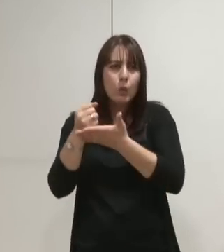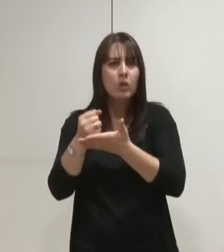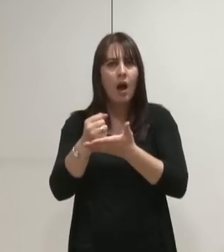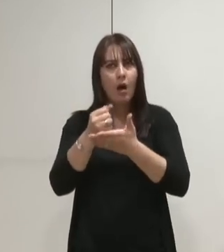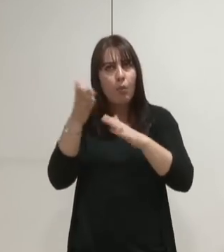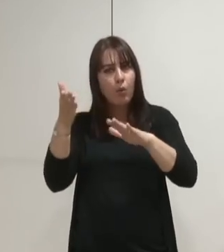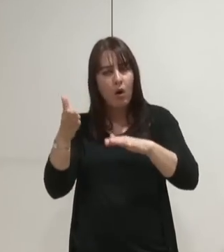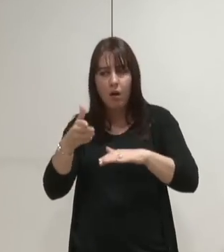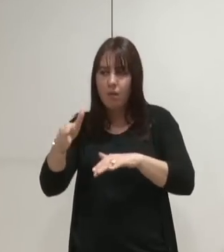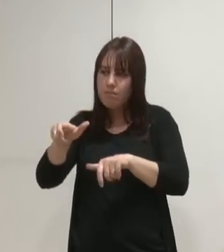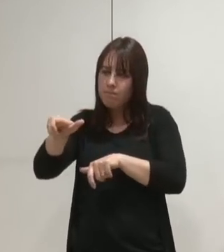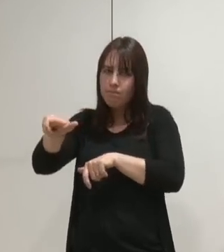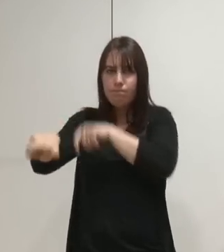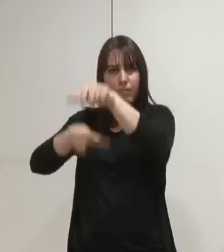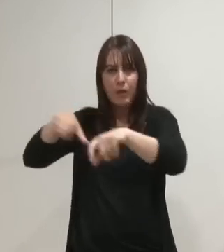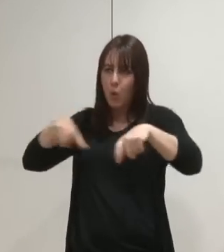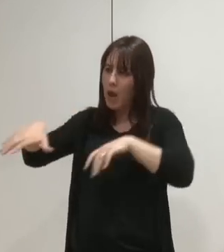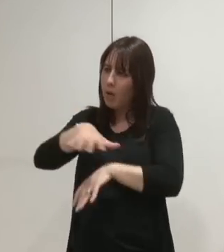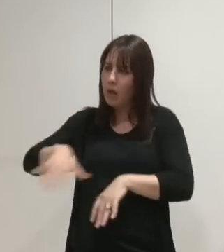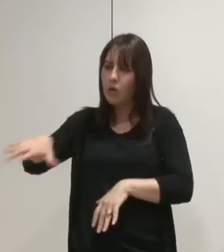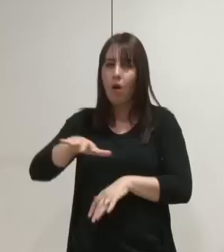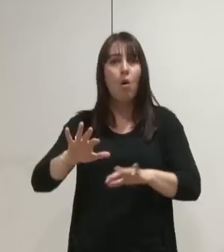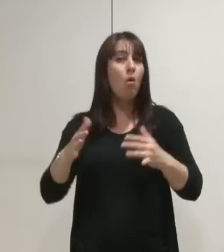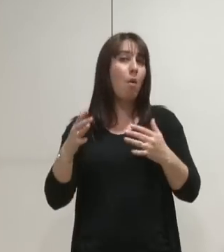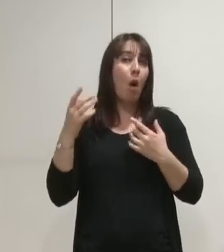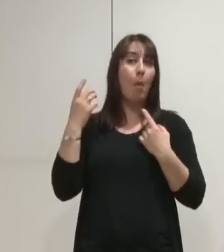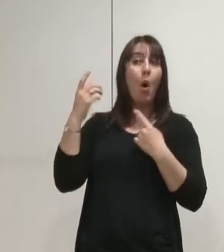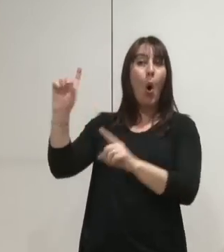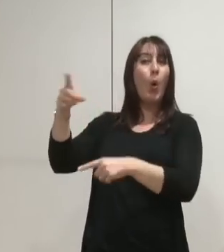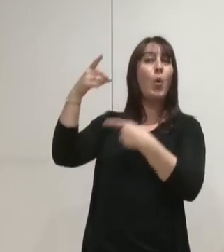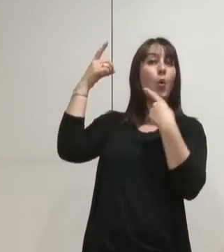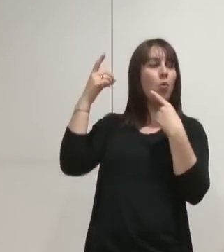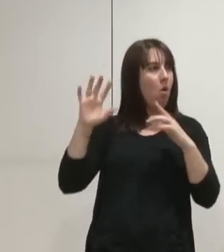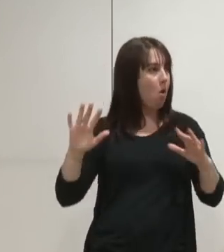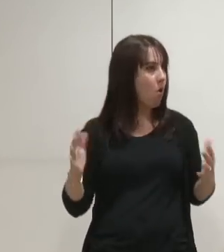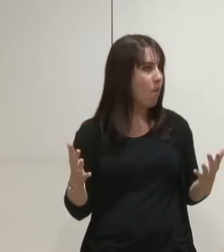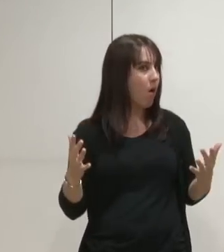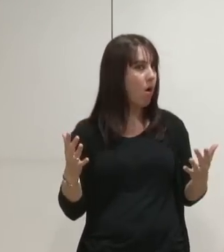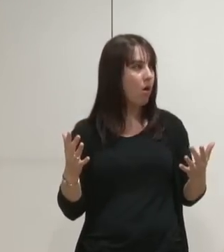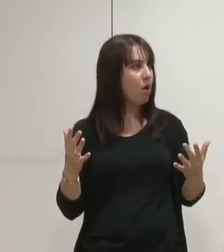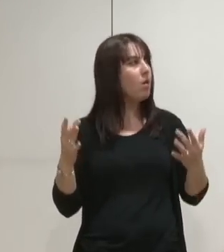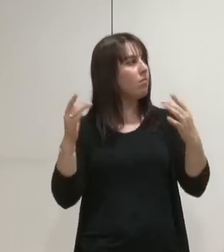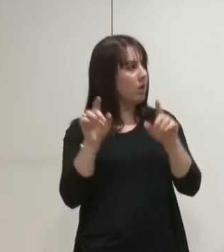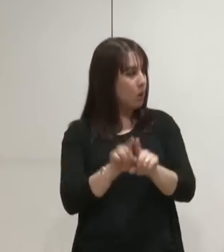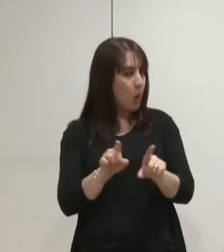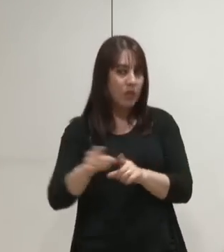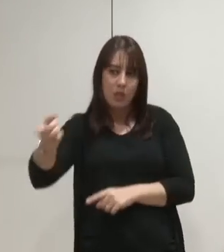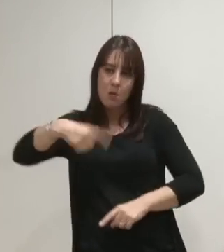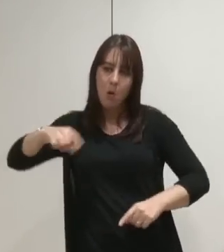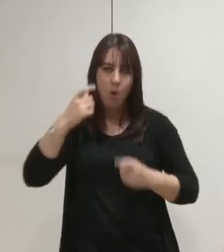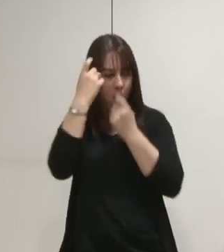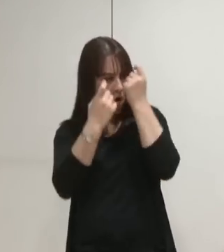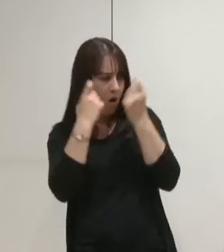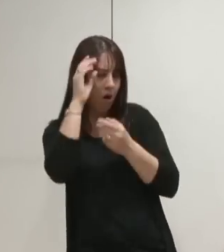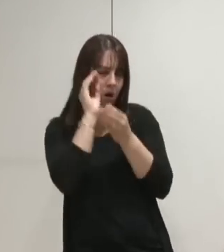collaborateurs face non seulement au recours intentés mais aux réflexions légitimes qu'ils se poseront